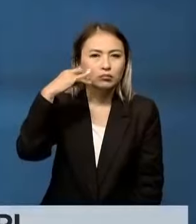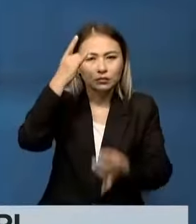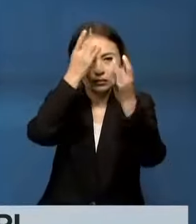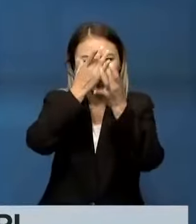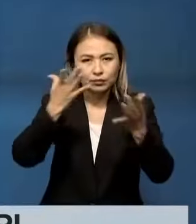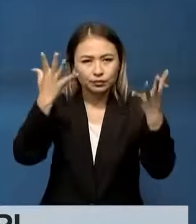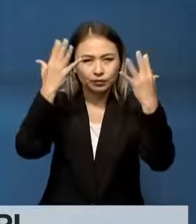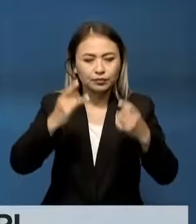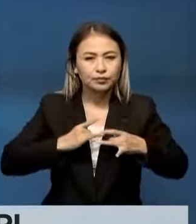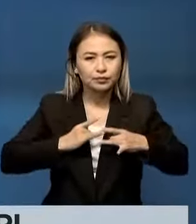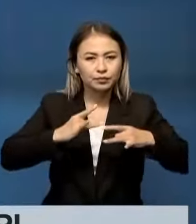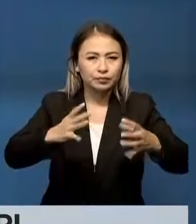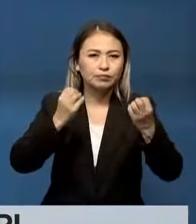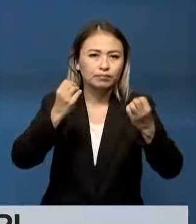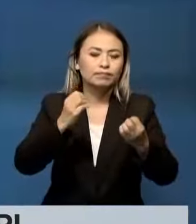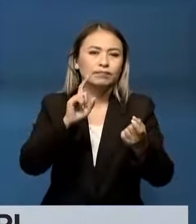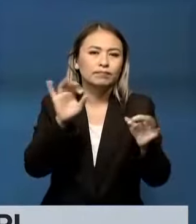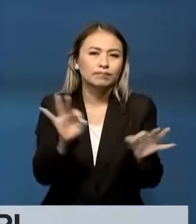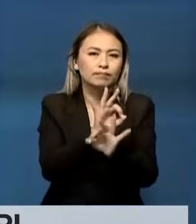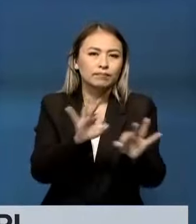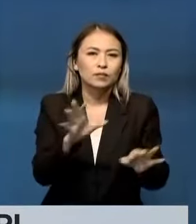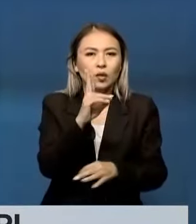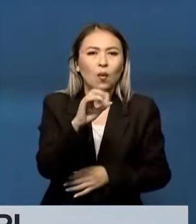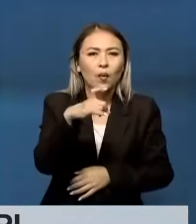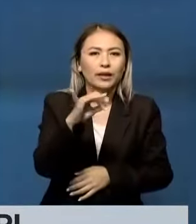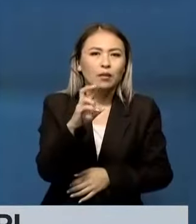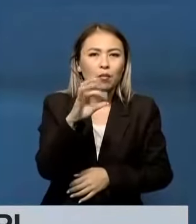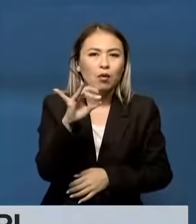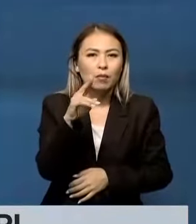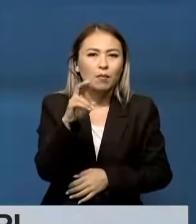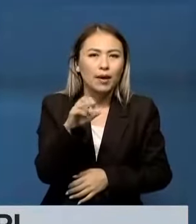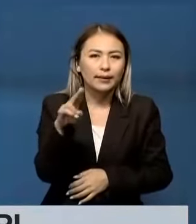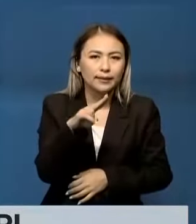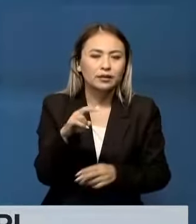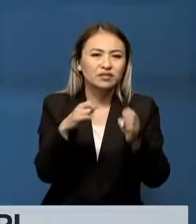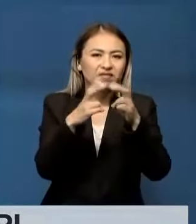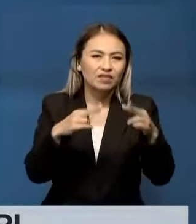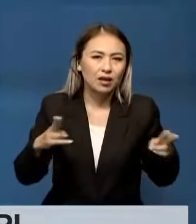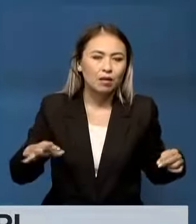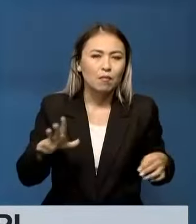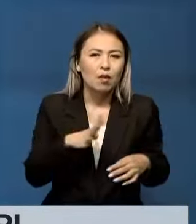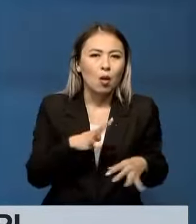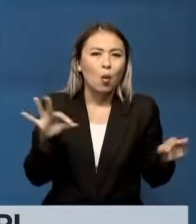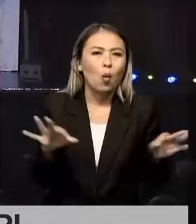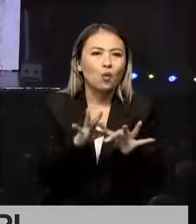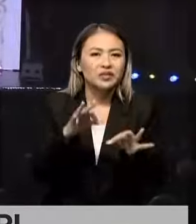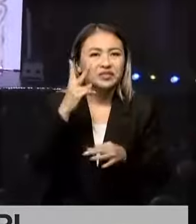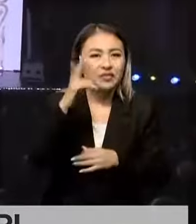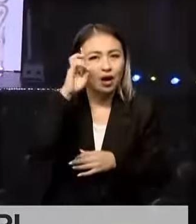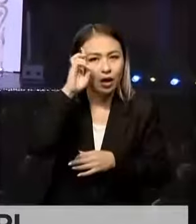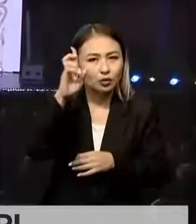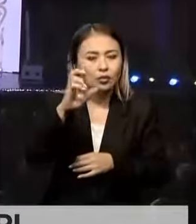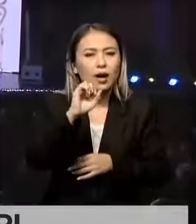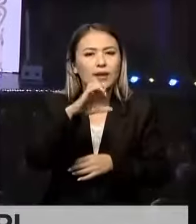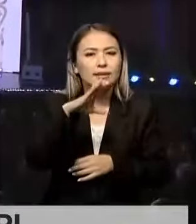Тәжікстандағы мәдениет күндеріне арналған салтанатта концертті тамашалады. Қоқи Борбат сарайында өткен гала-концертте қос елдің өнер